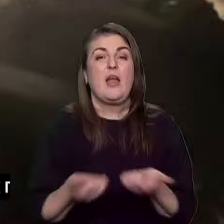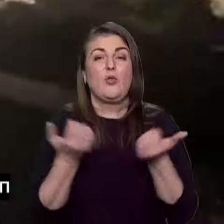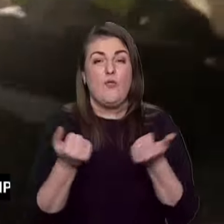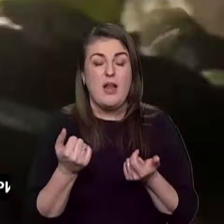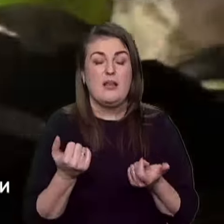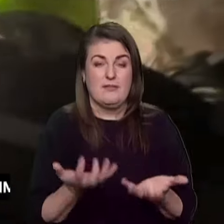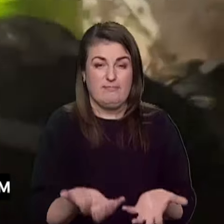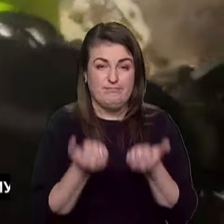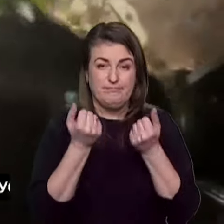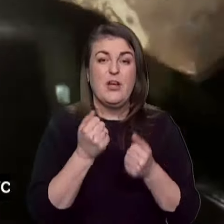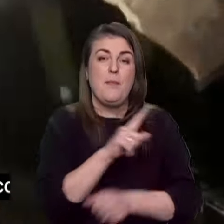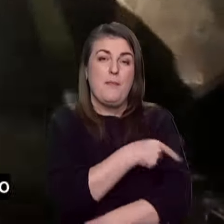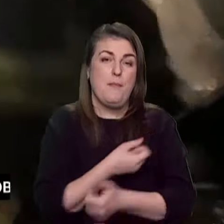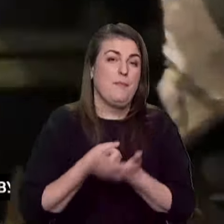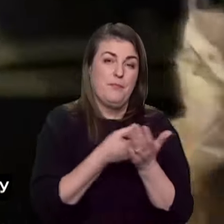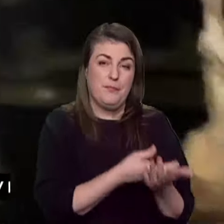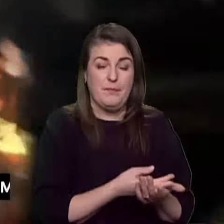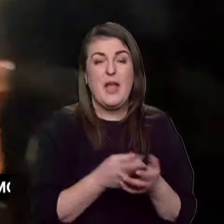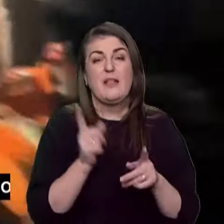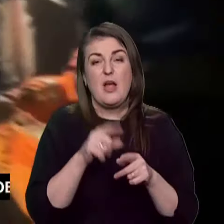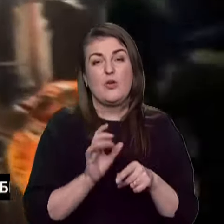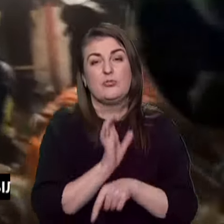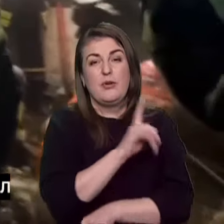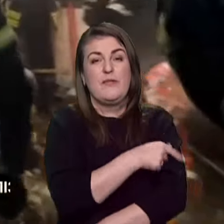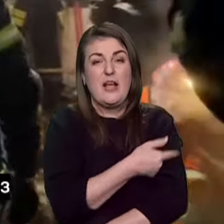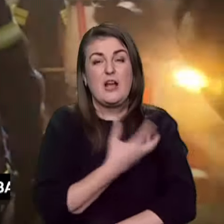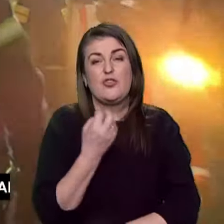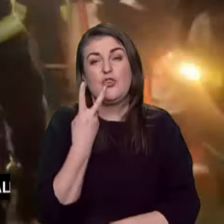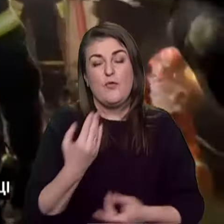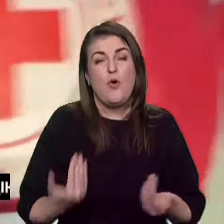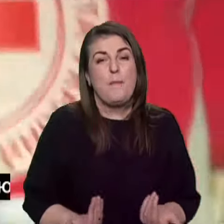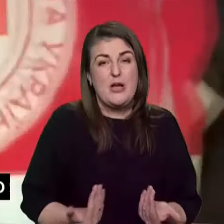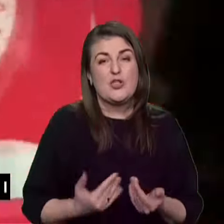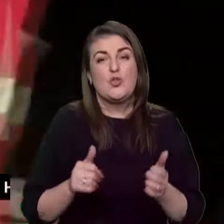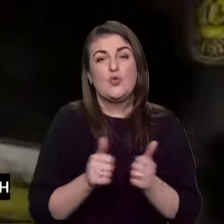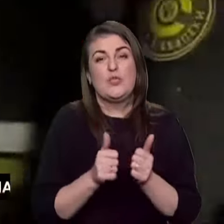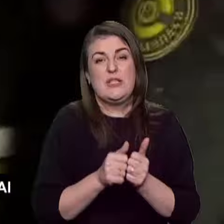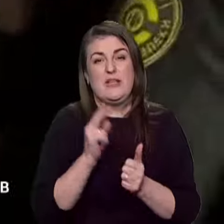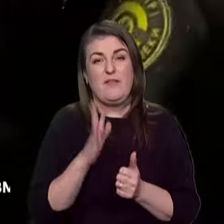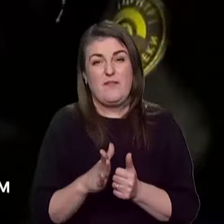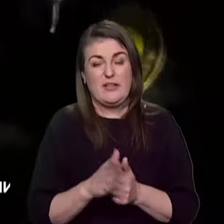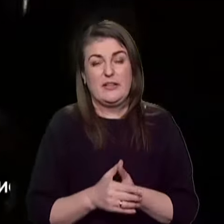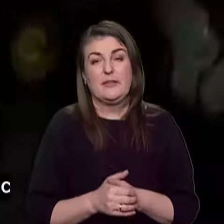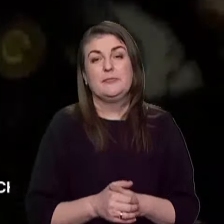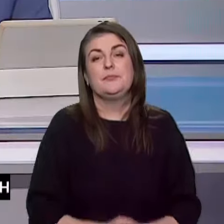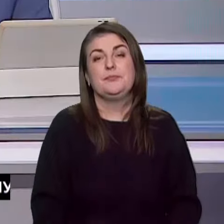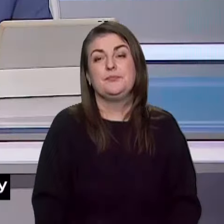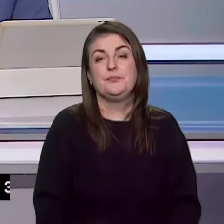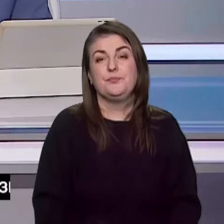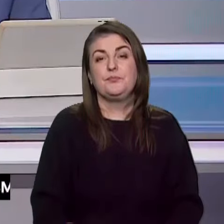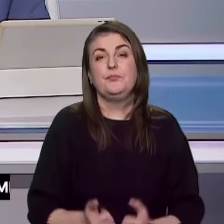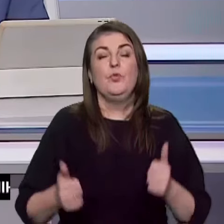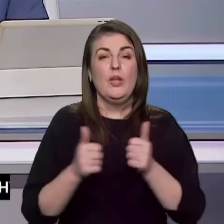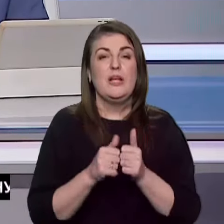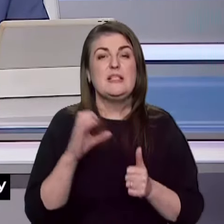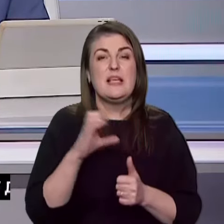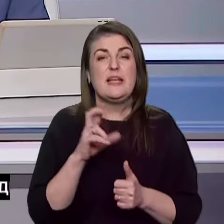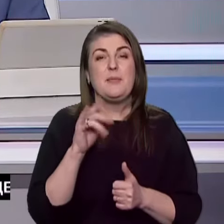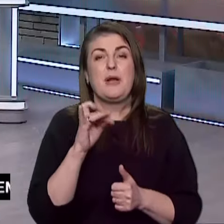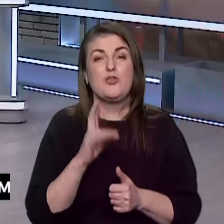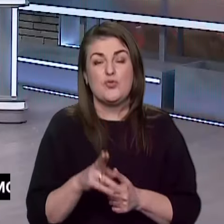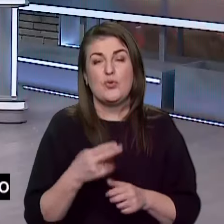завалів, жінку госпіталізували. Також доправили в лікарню ще двох мешканок сусідньої квартири. Долучаємо Сергія